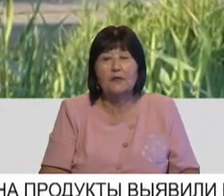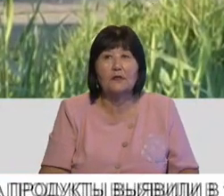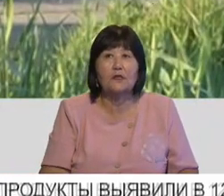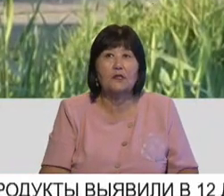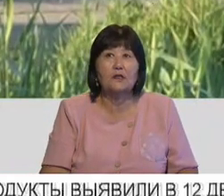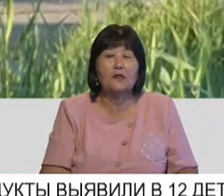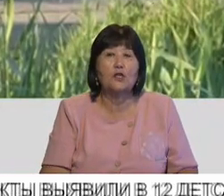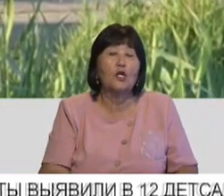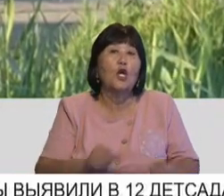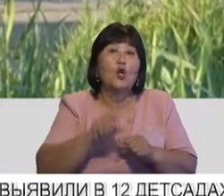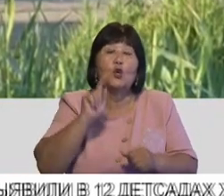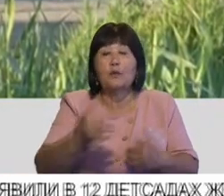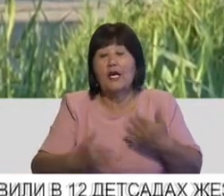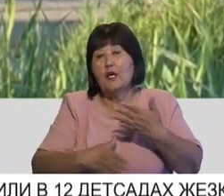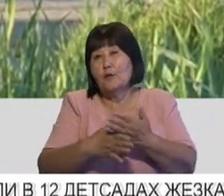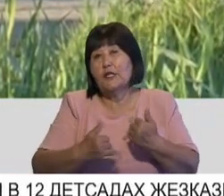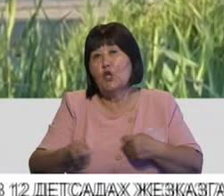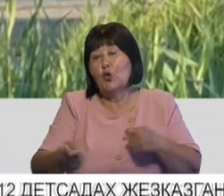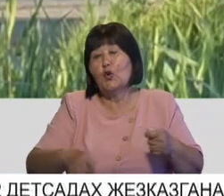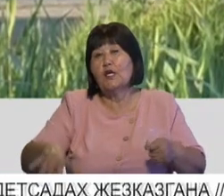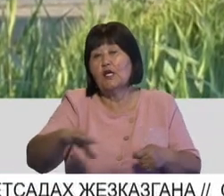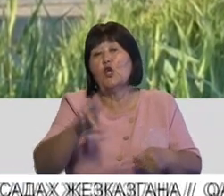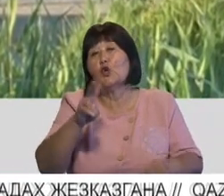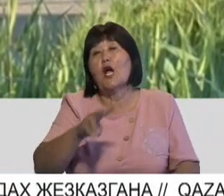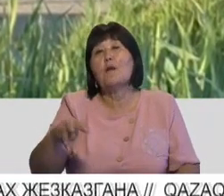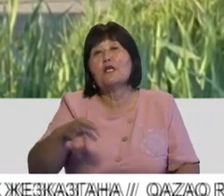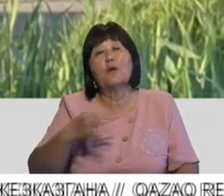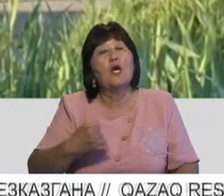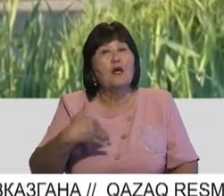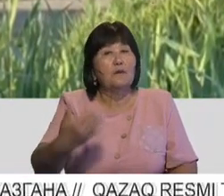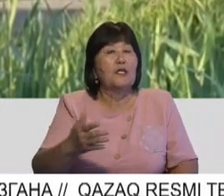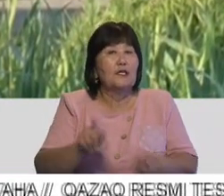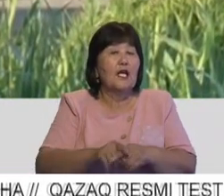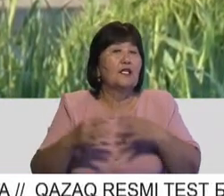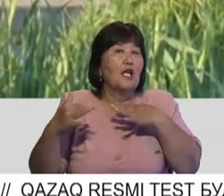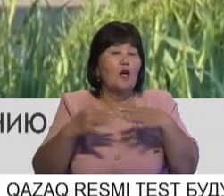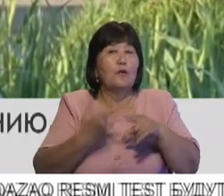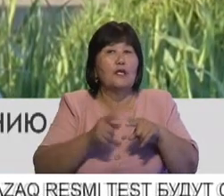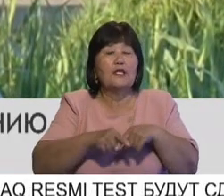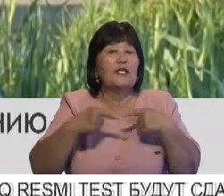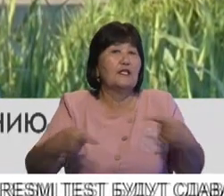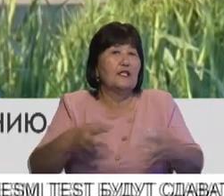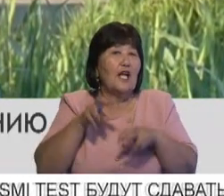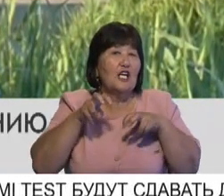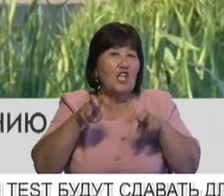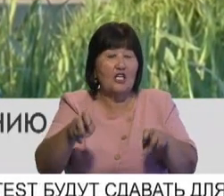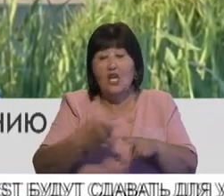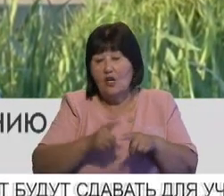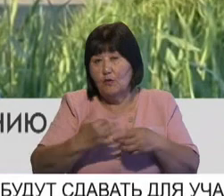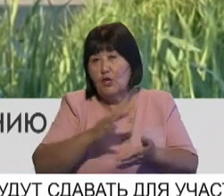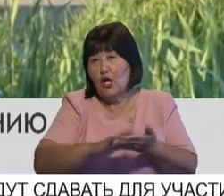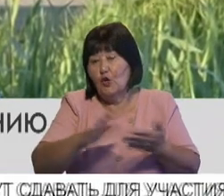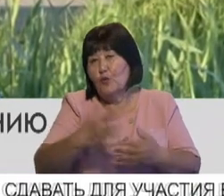саранчи кроме поддержки руководителя региона нурбека Маш пикула выделены средства на борьбу с неста дный видом саранчи на сегодня